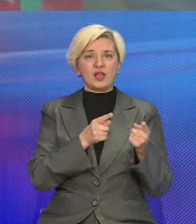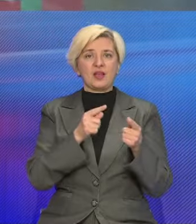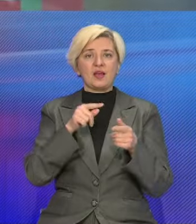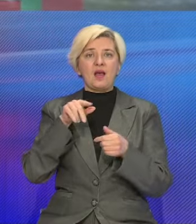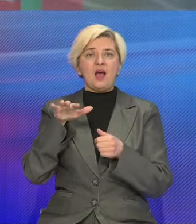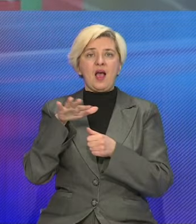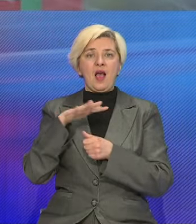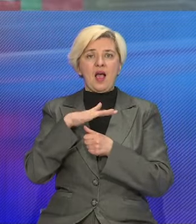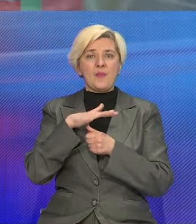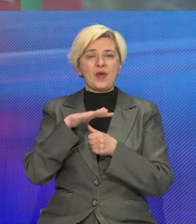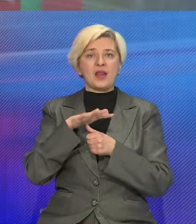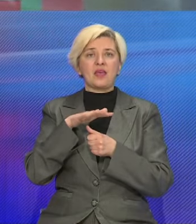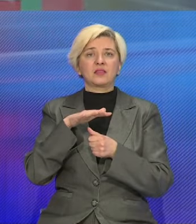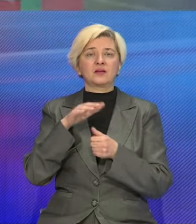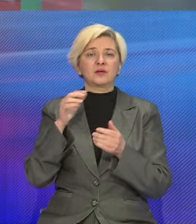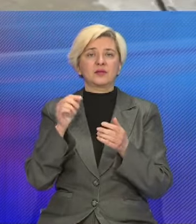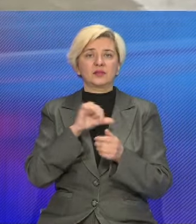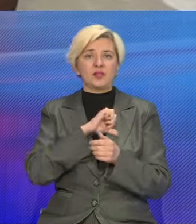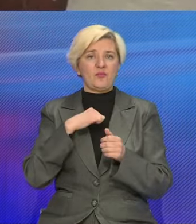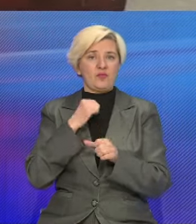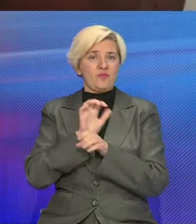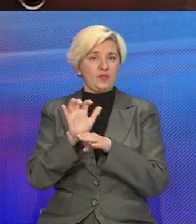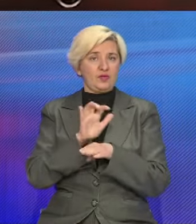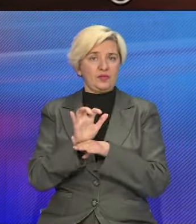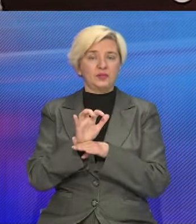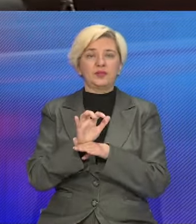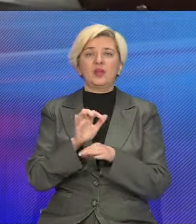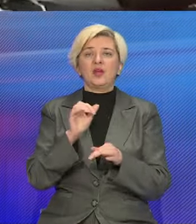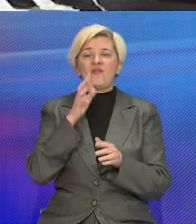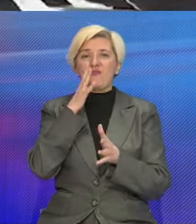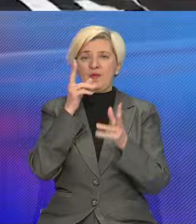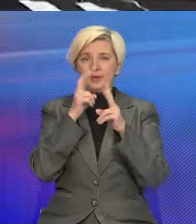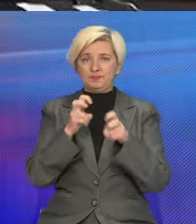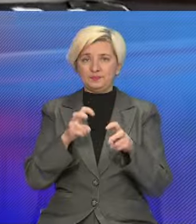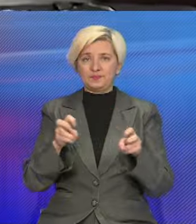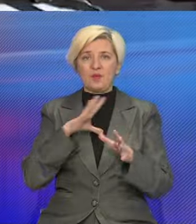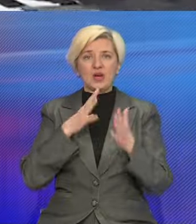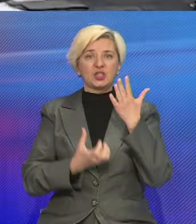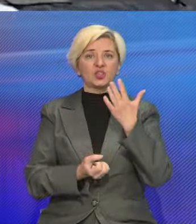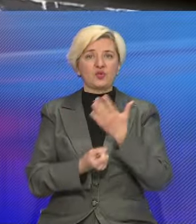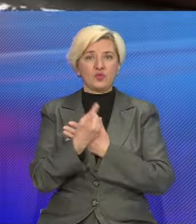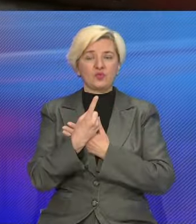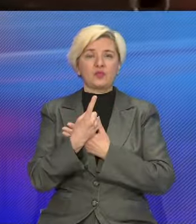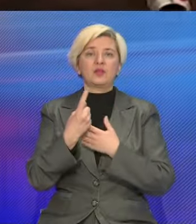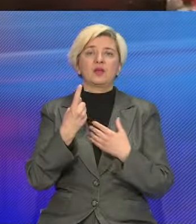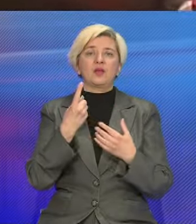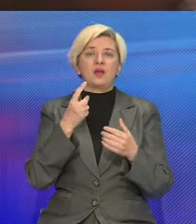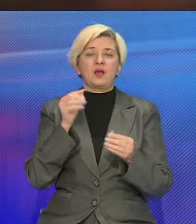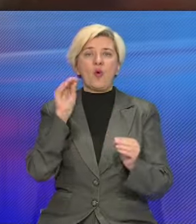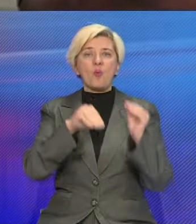самотужний витворчасті. Поча загляду транспорту і дому у ладальніка ауто так само були знайдіны комплектуючі діяго,